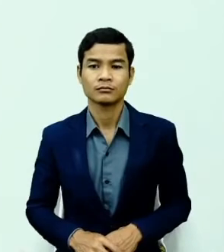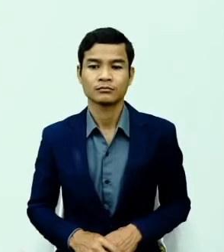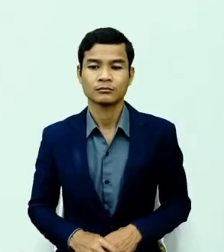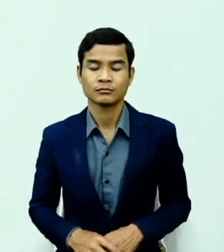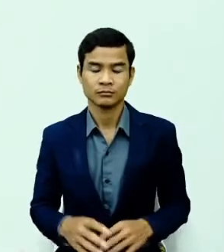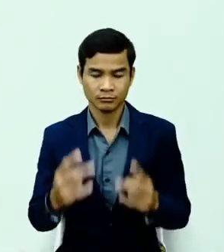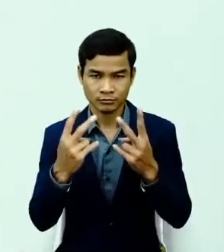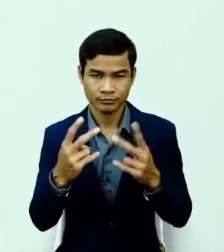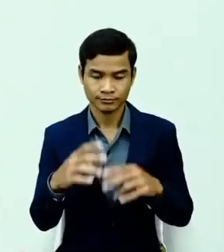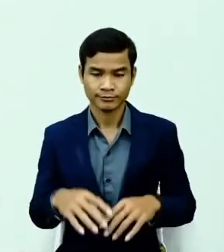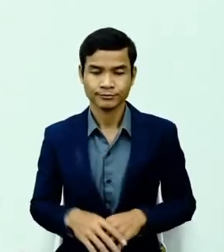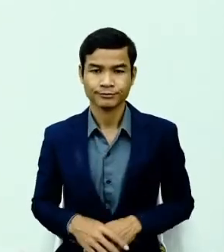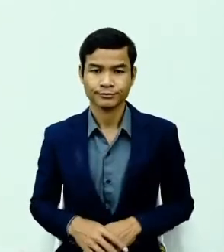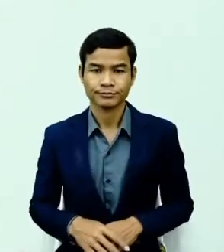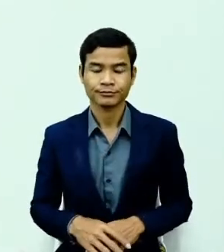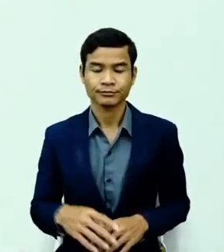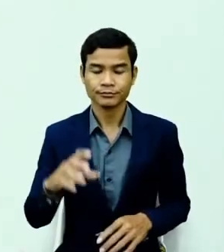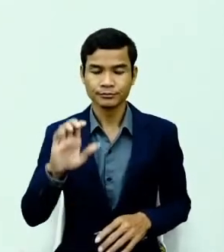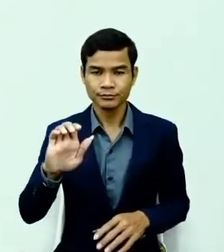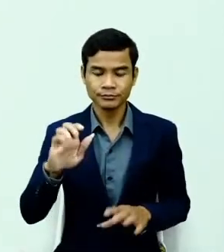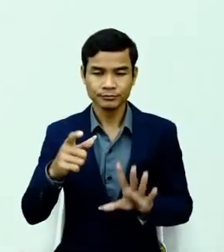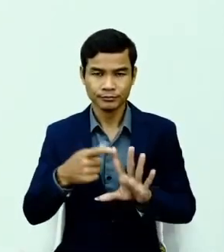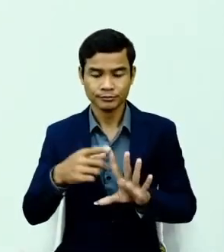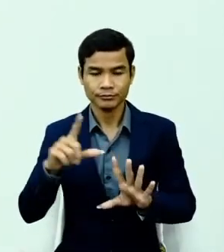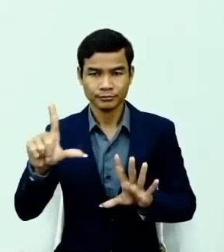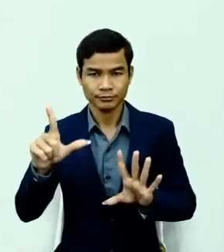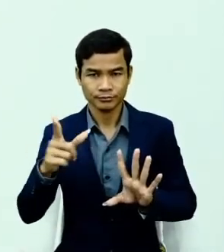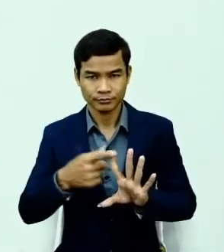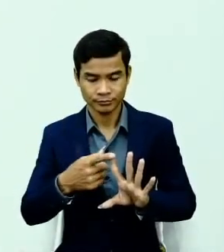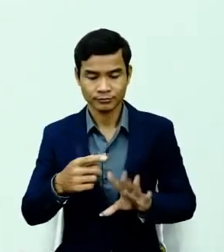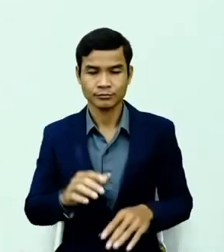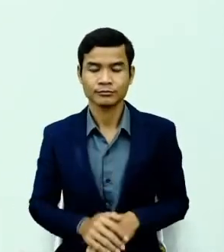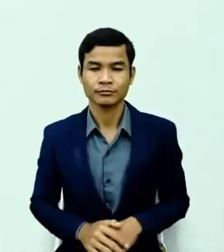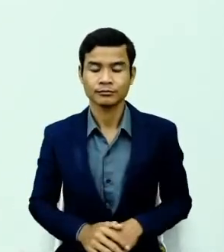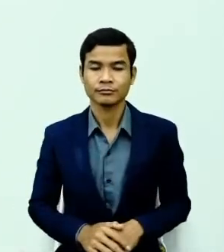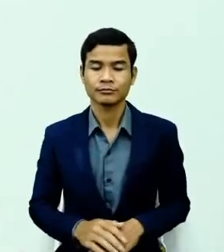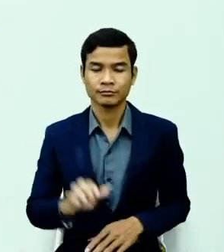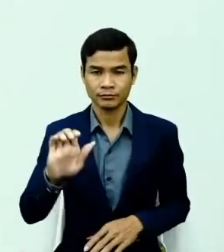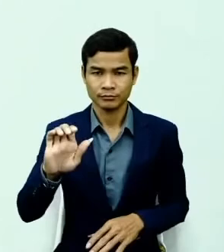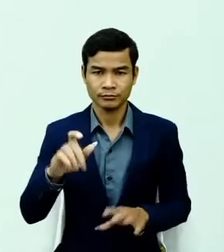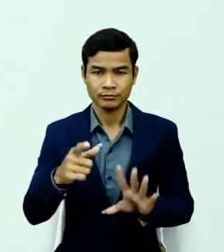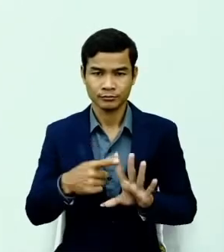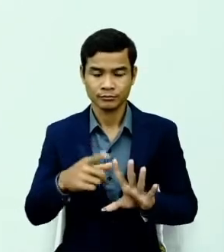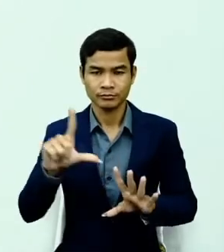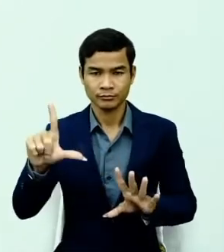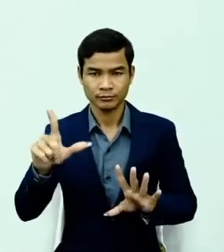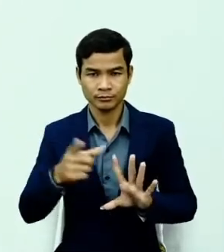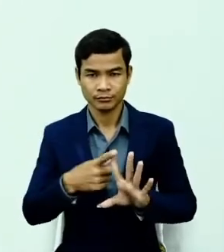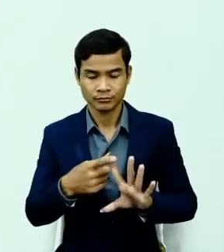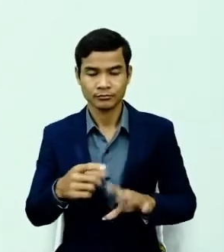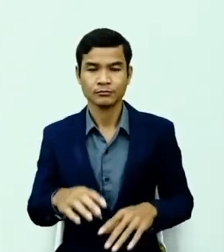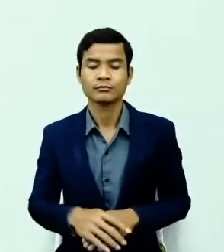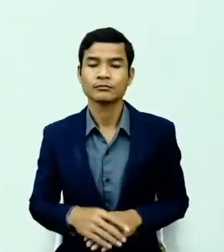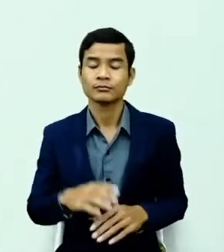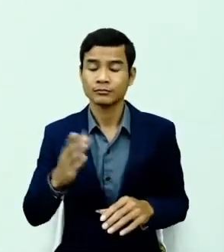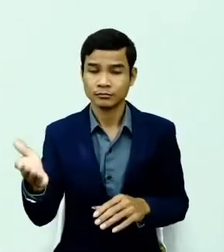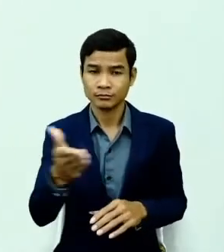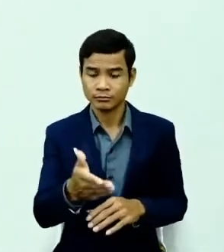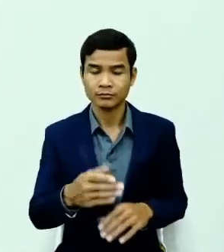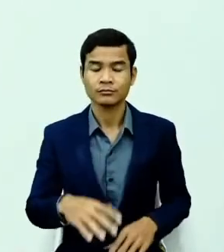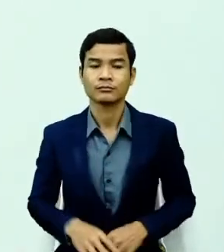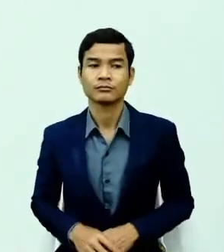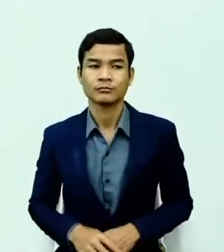ផ្ទៀងផ្ទាត់ចៃជីចៃជីចាកូន